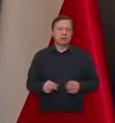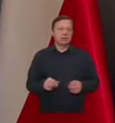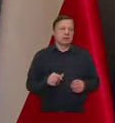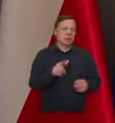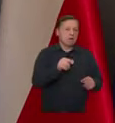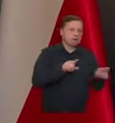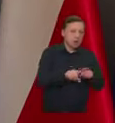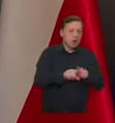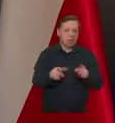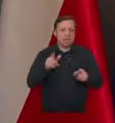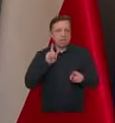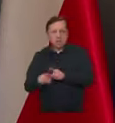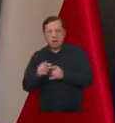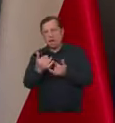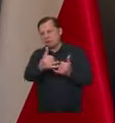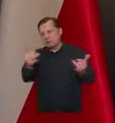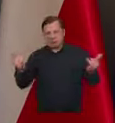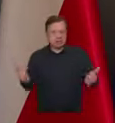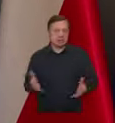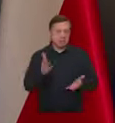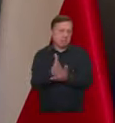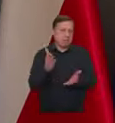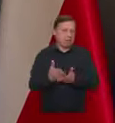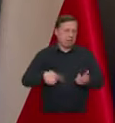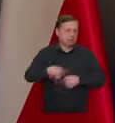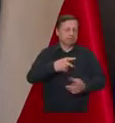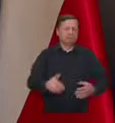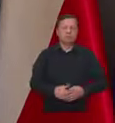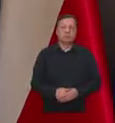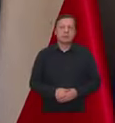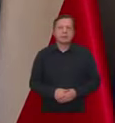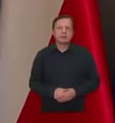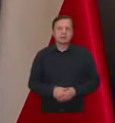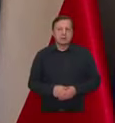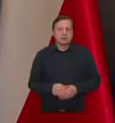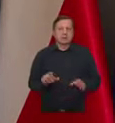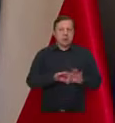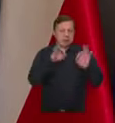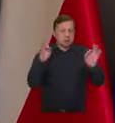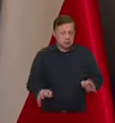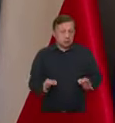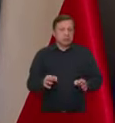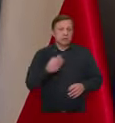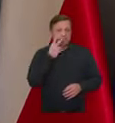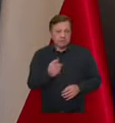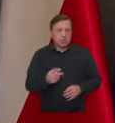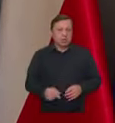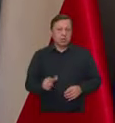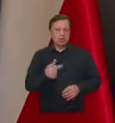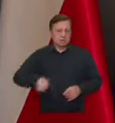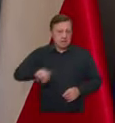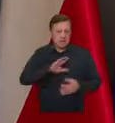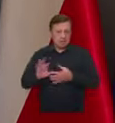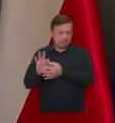bracia, bądź rodzic, który akurat pracuje zdalnie. Dotychczasowy czas pokazał, że wspólnym